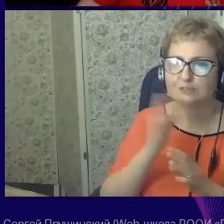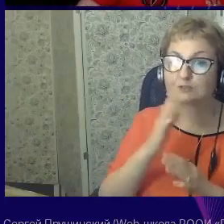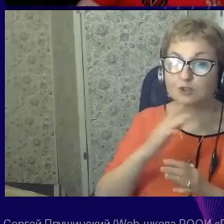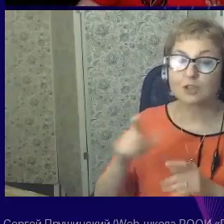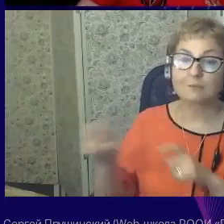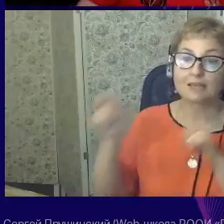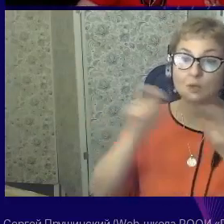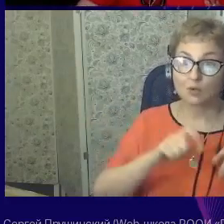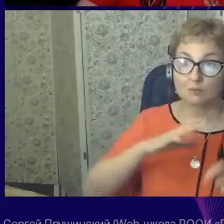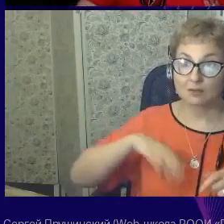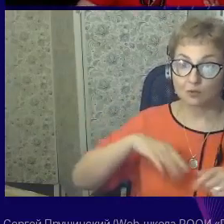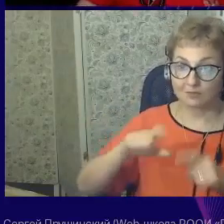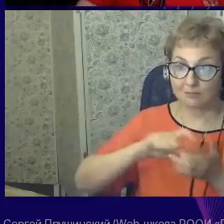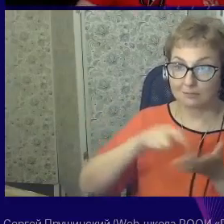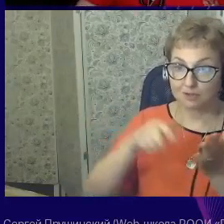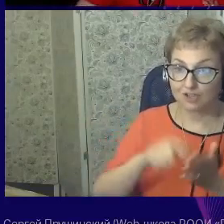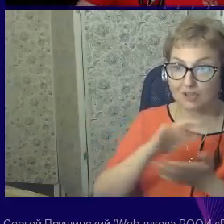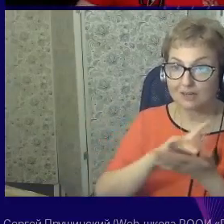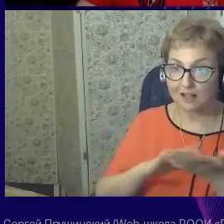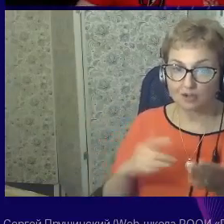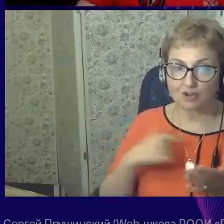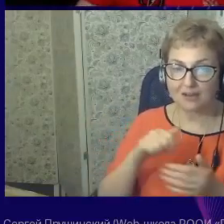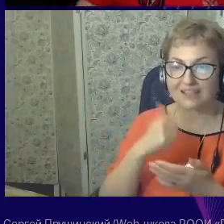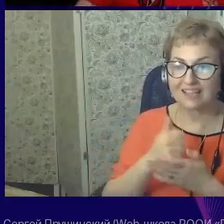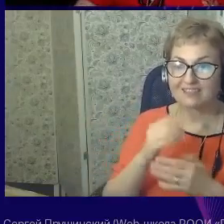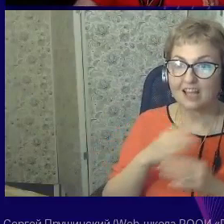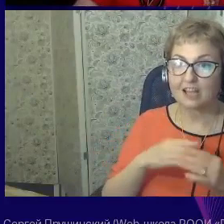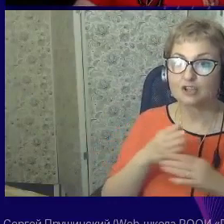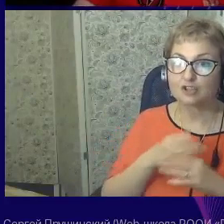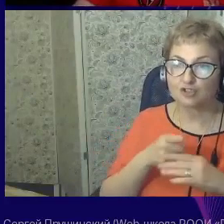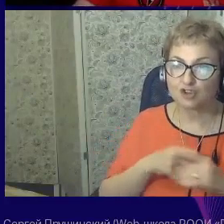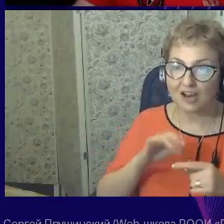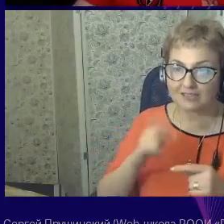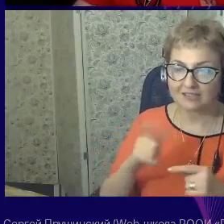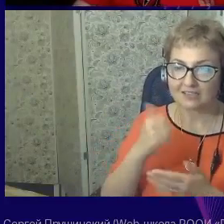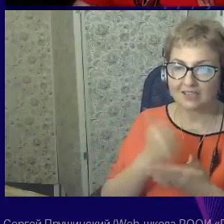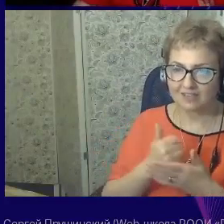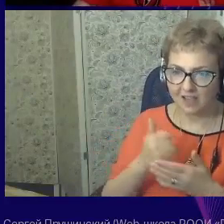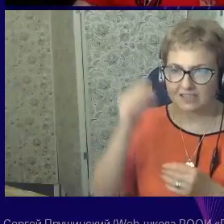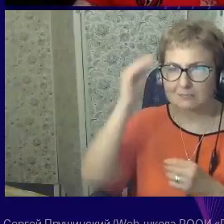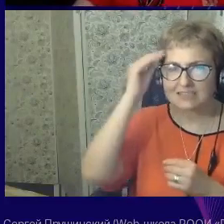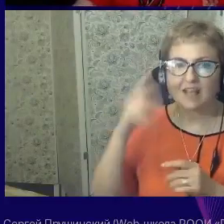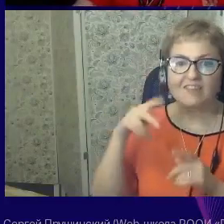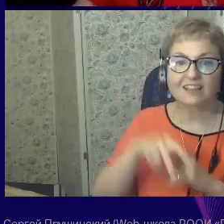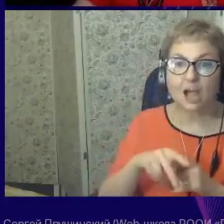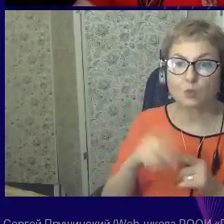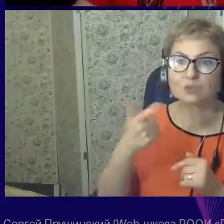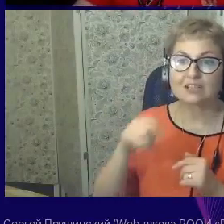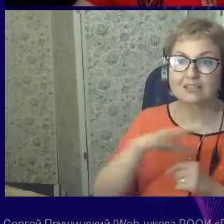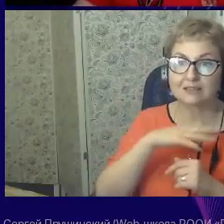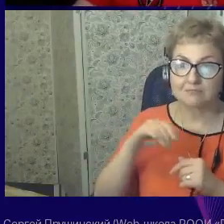в помещение, и у нас продолжение, основная часть занятия, это основная смысловая нагрузка, где